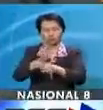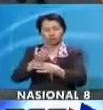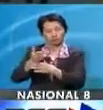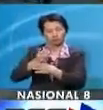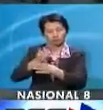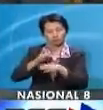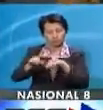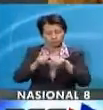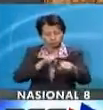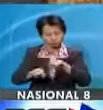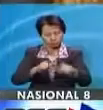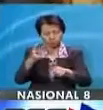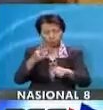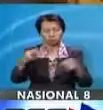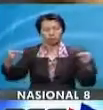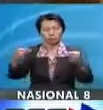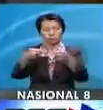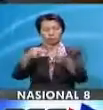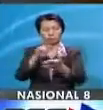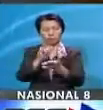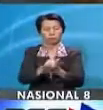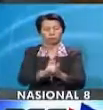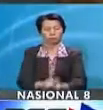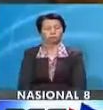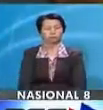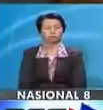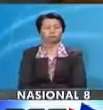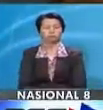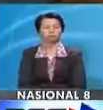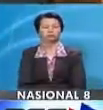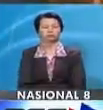perkongsian strategik dua hala itu.